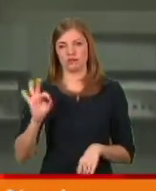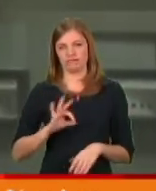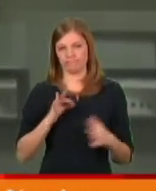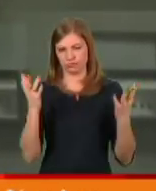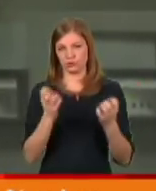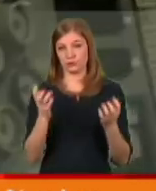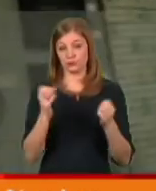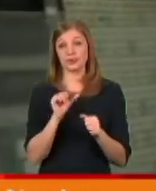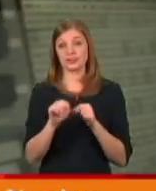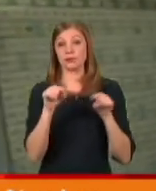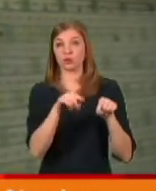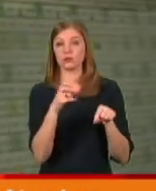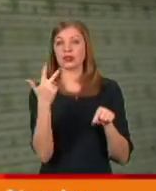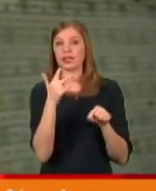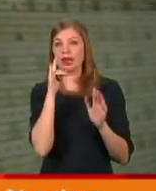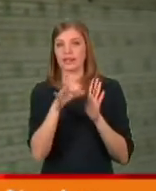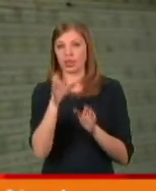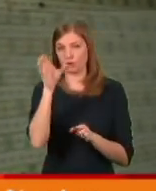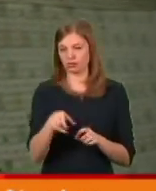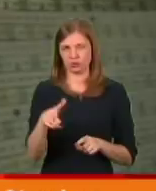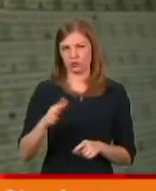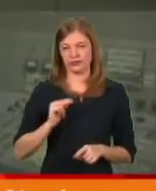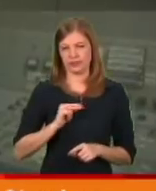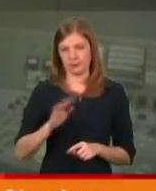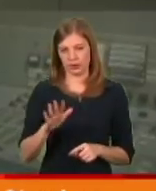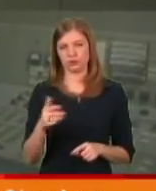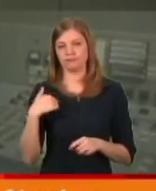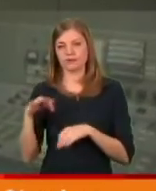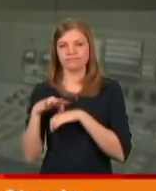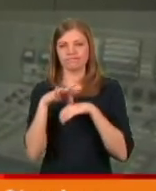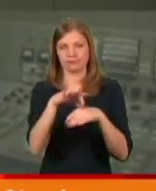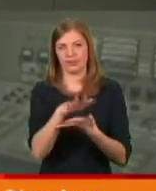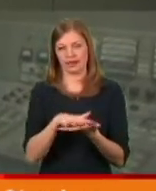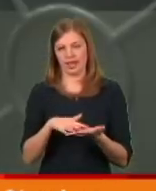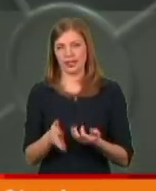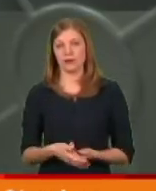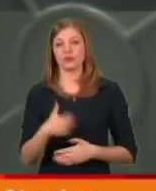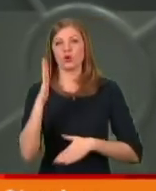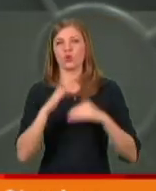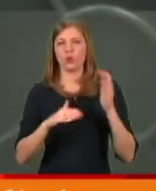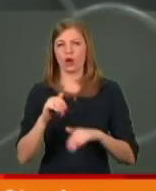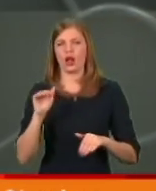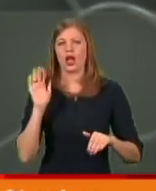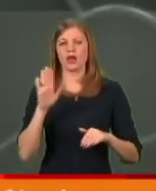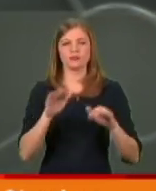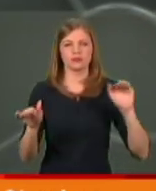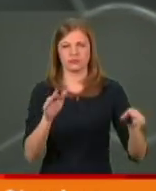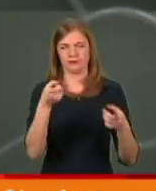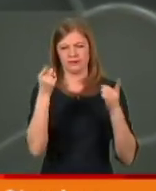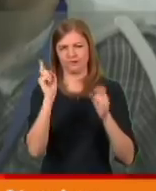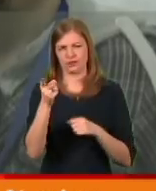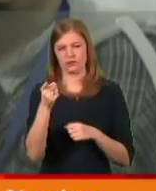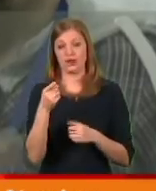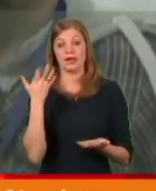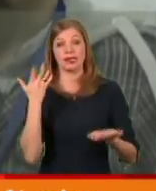споживатиме. Саме туди, на третій енергоблок, що вже не працює, нас ведуть далі. руками никаких поверхностей не